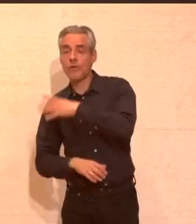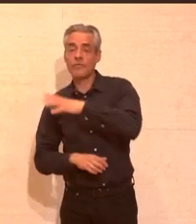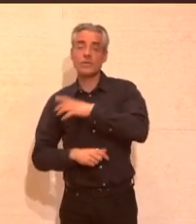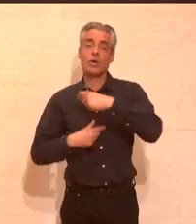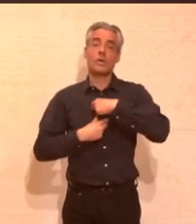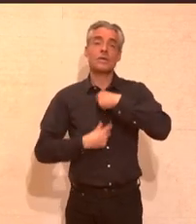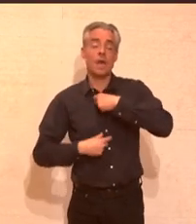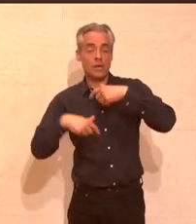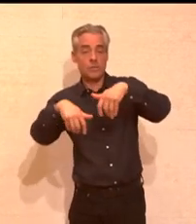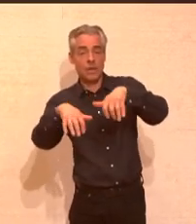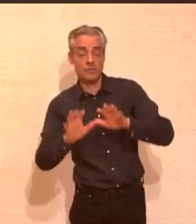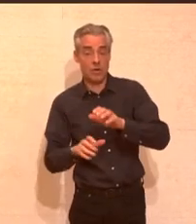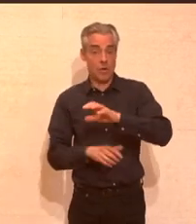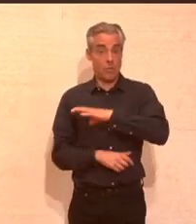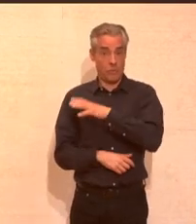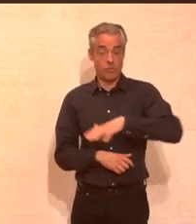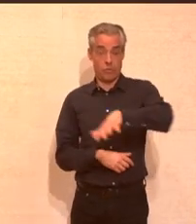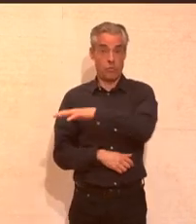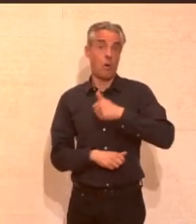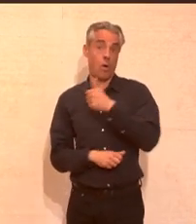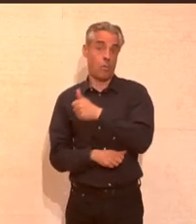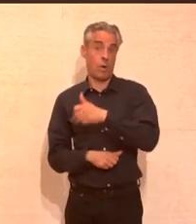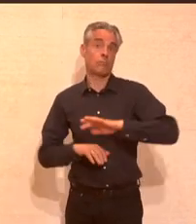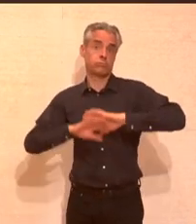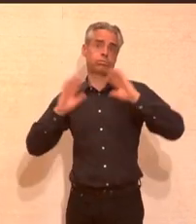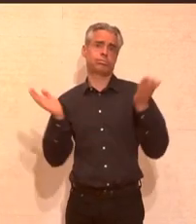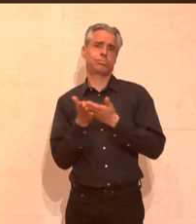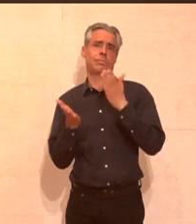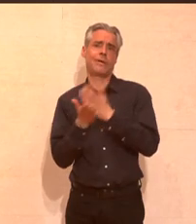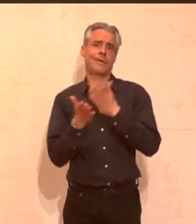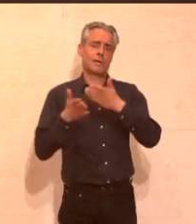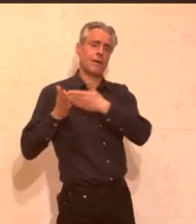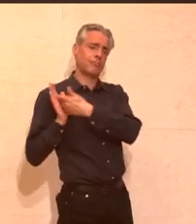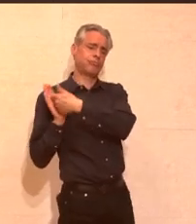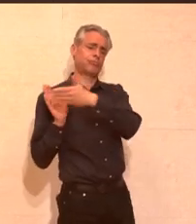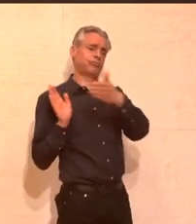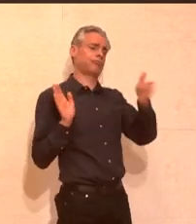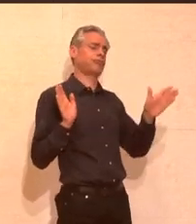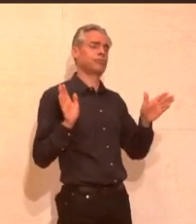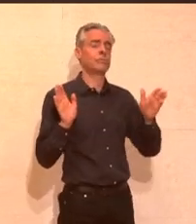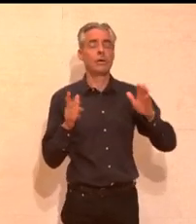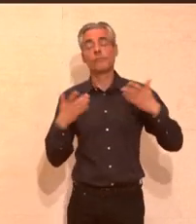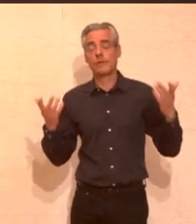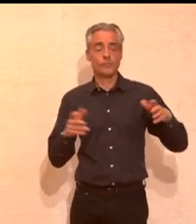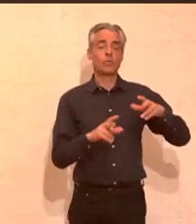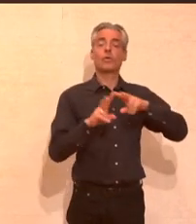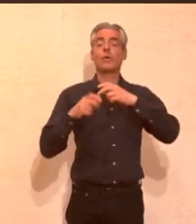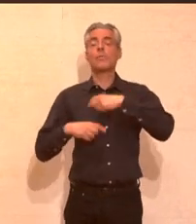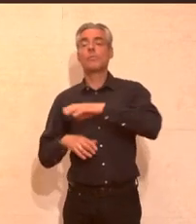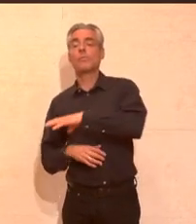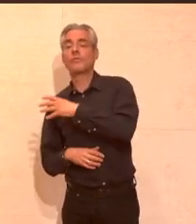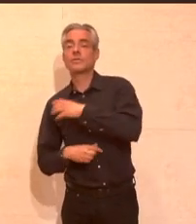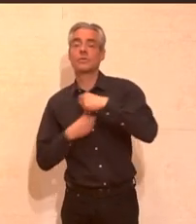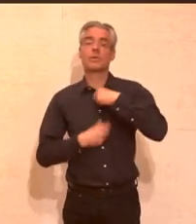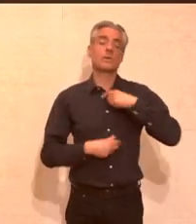cadres, entre les professeurs eux-mêmes pour qu'ils ouvrent leur classe, entre professeurs, cadres et recherche,